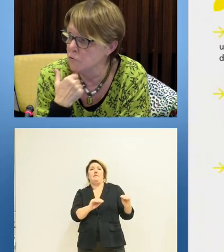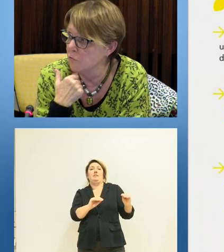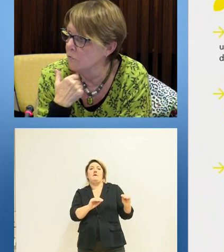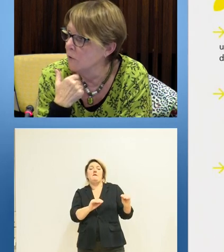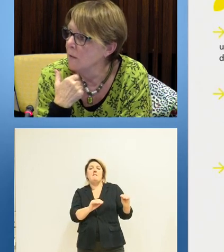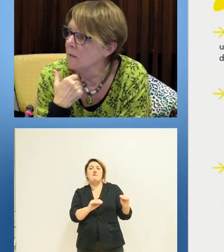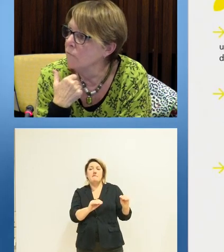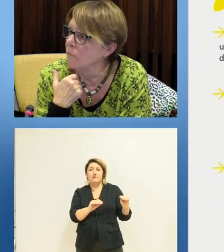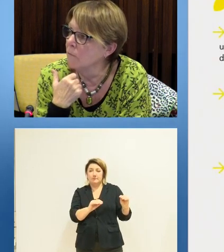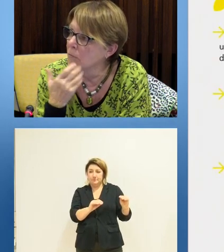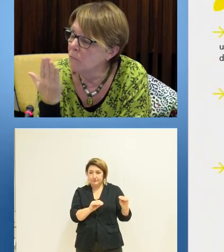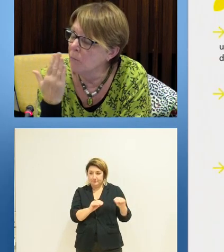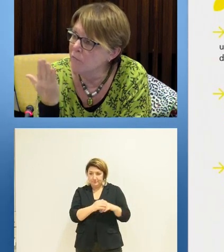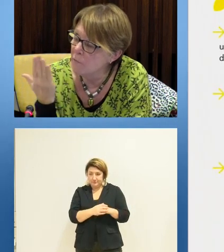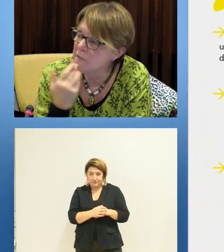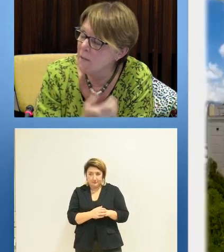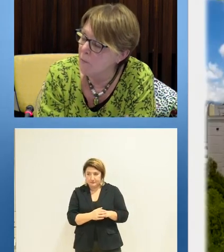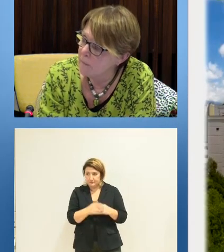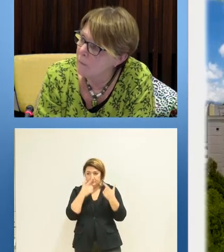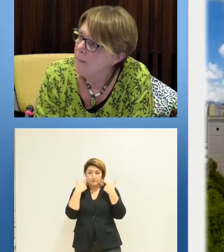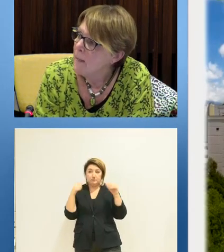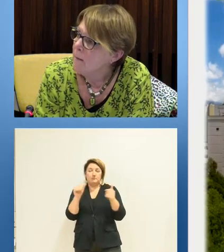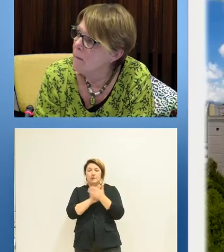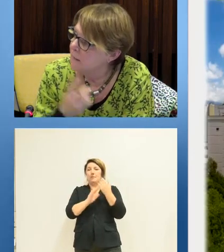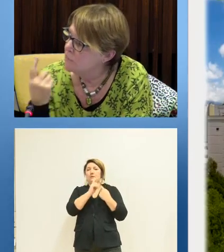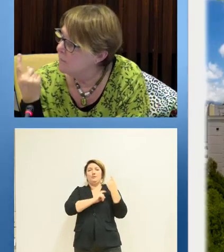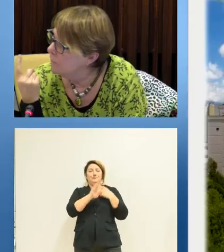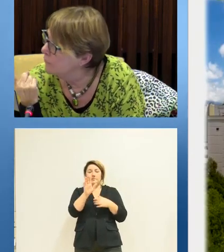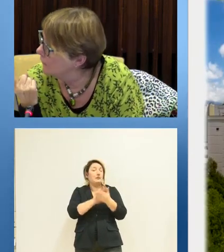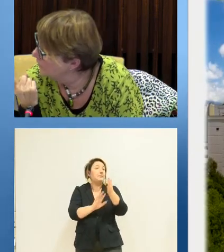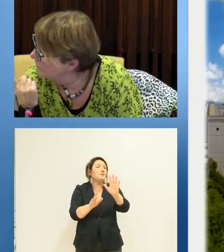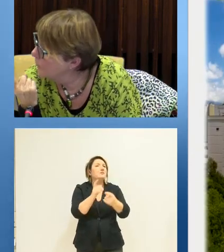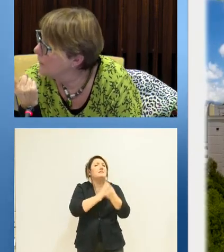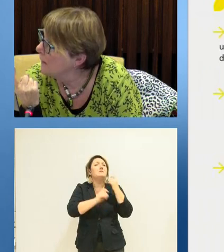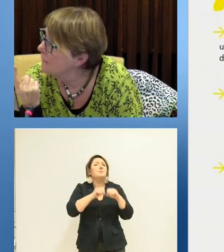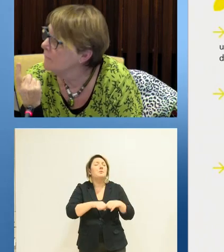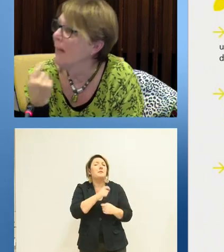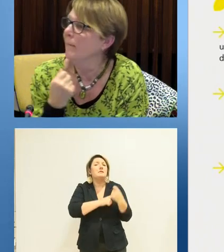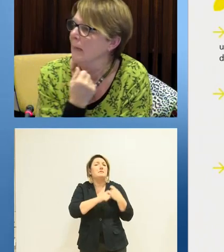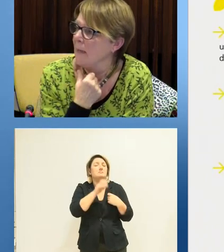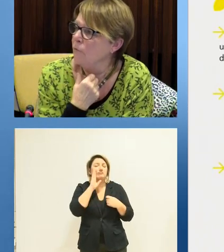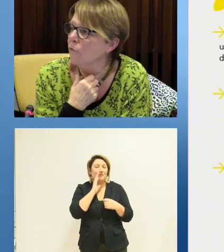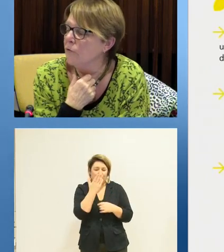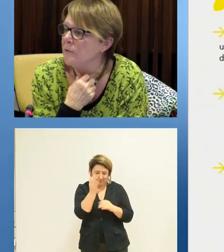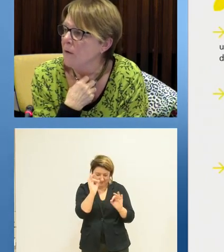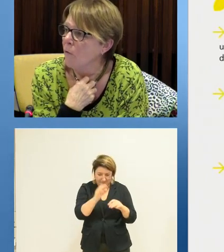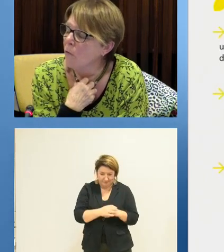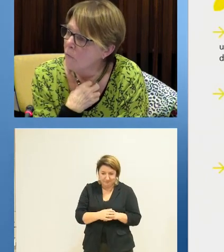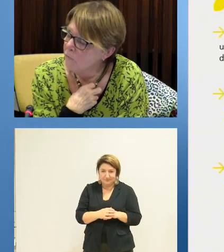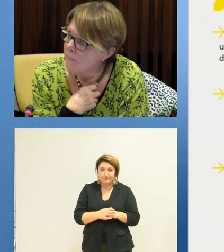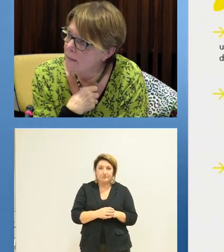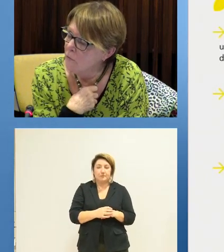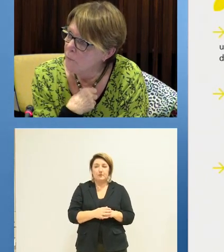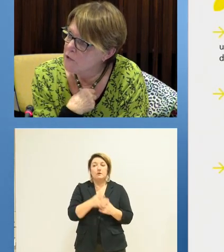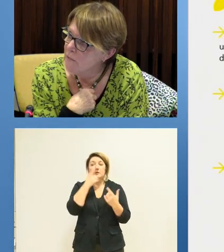ceux qui vont on peut voir aussi d'abord pardon excusez moi vous pouvez revenir un petit peu en arrière voilà donc on